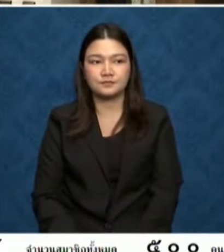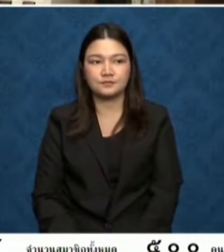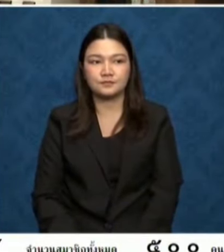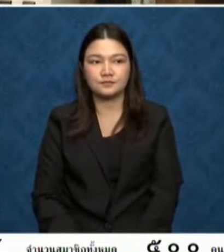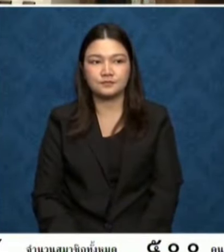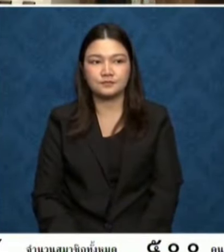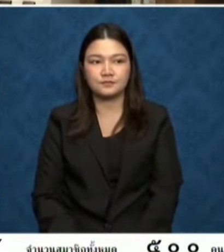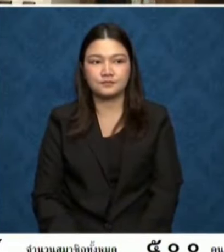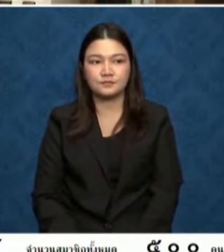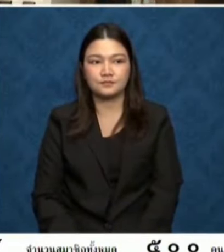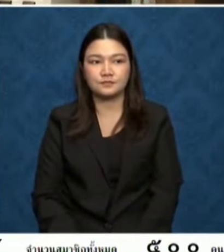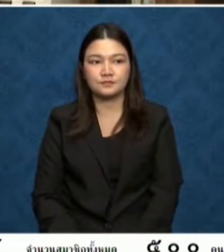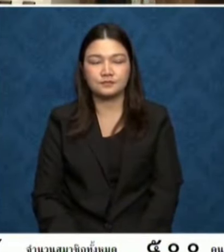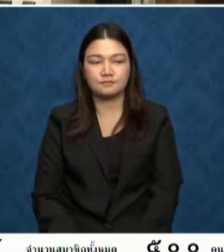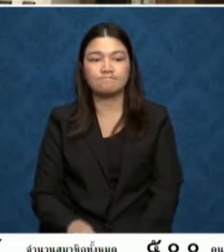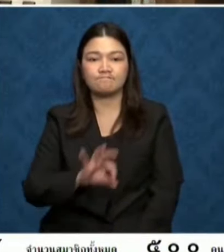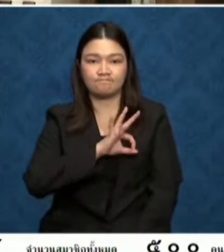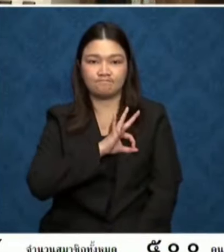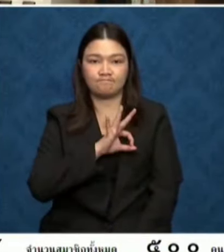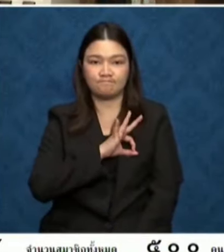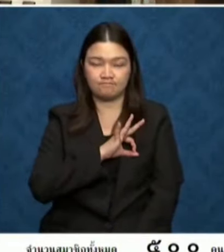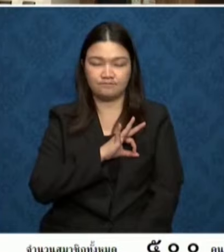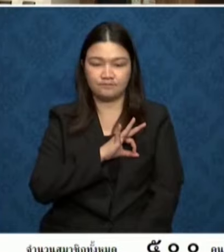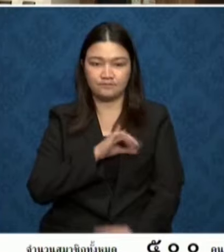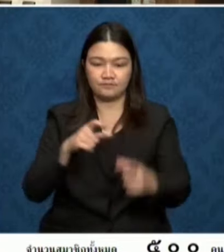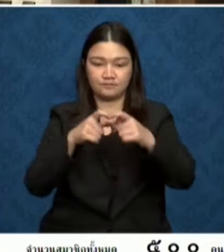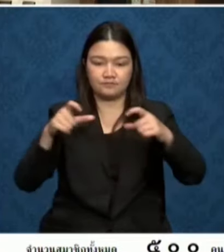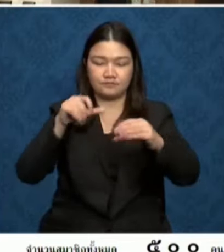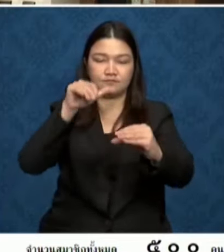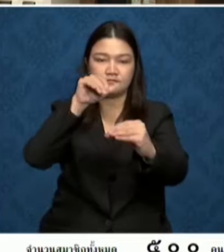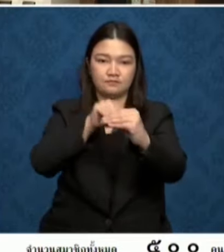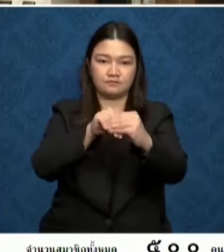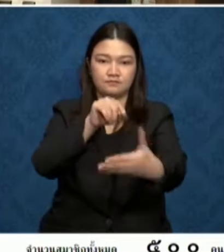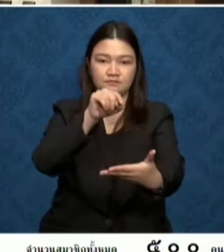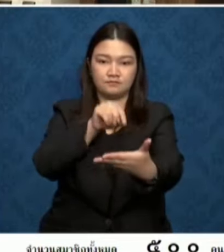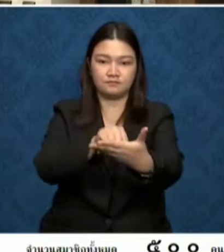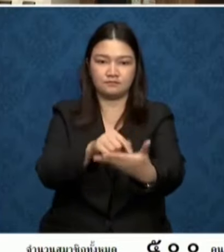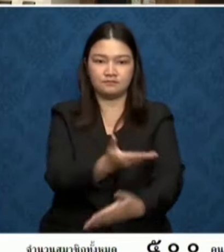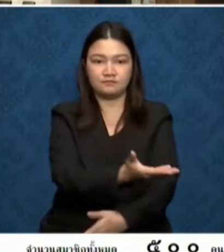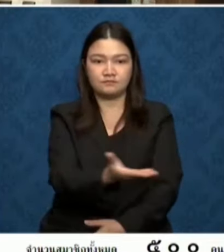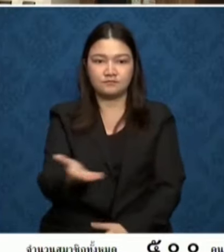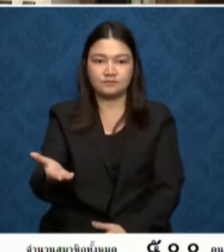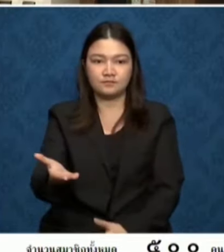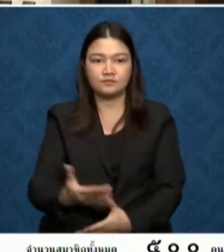โปรดเชิญท่านสมาชิกใช้สิทธิ์แสดงตนโปรดเสียบบัตรรับกดปุ่มแสดงตนครับ